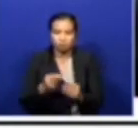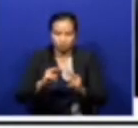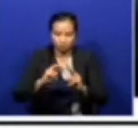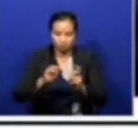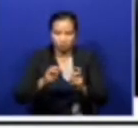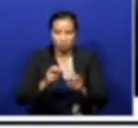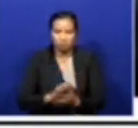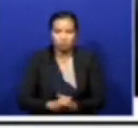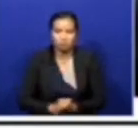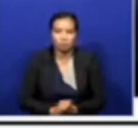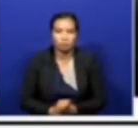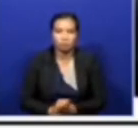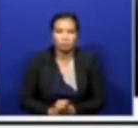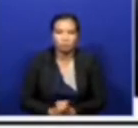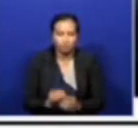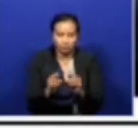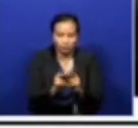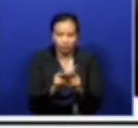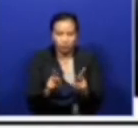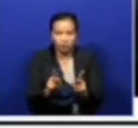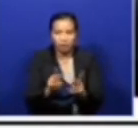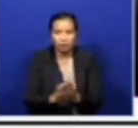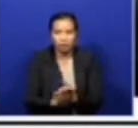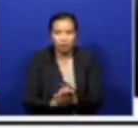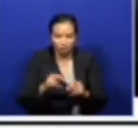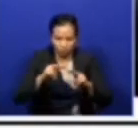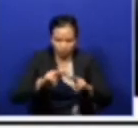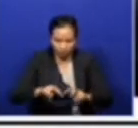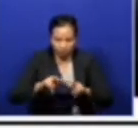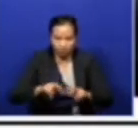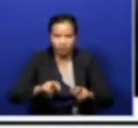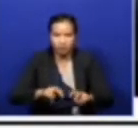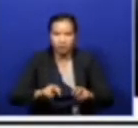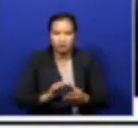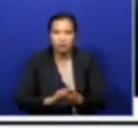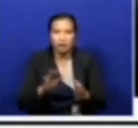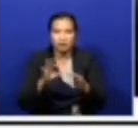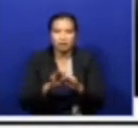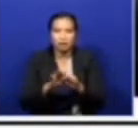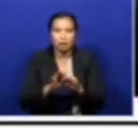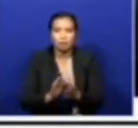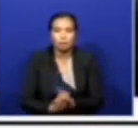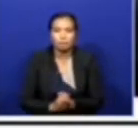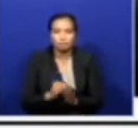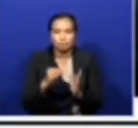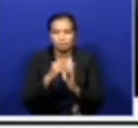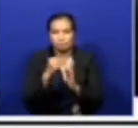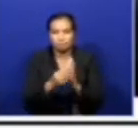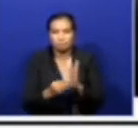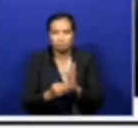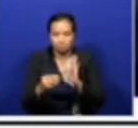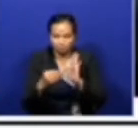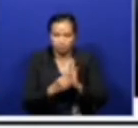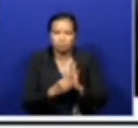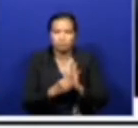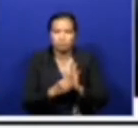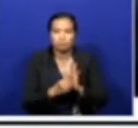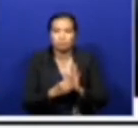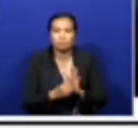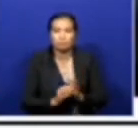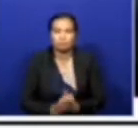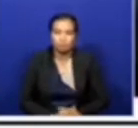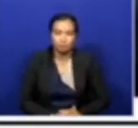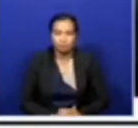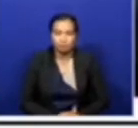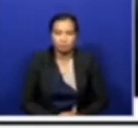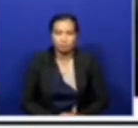ที่ทางกรรมการได้ไปศึกษาที่เกี่ยวข้องกับพื้นที่ในกรุงเทพมหานครแน่นอนครับ